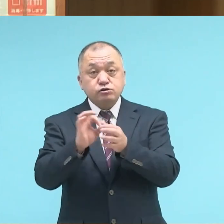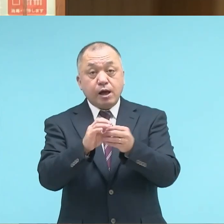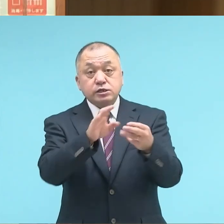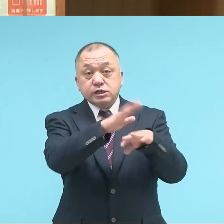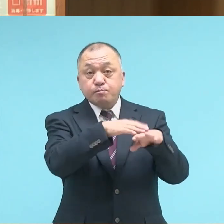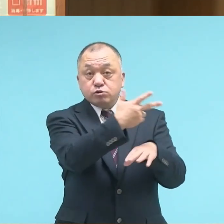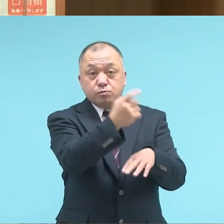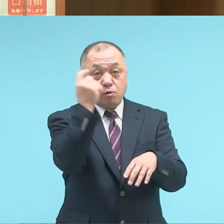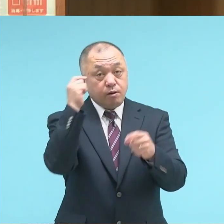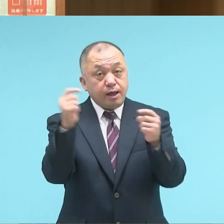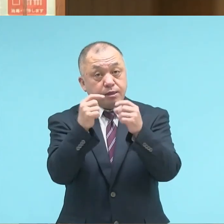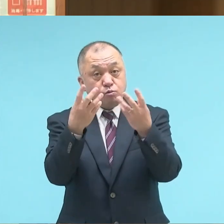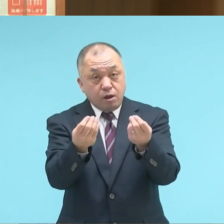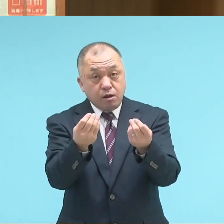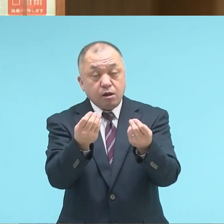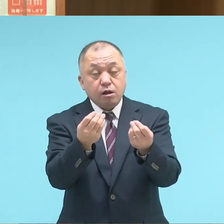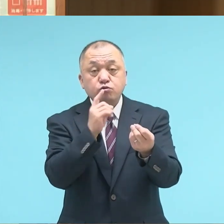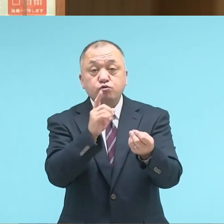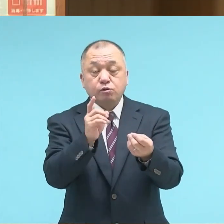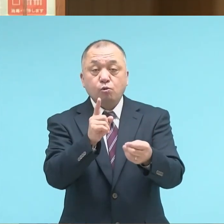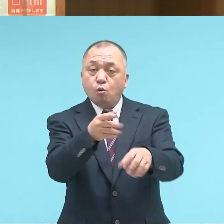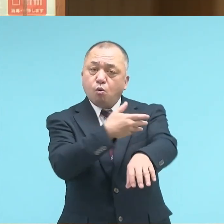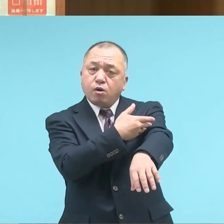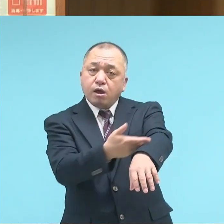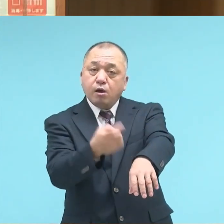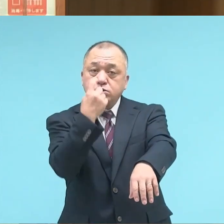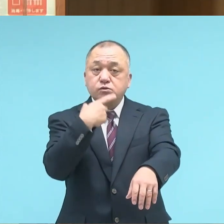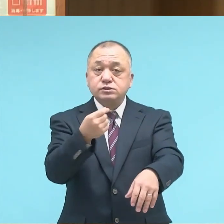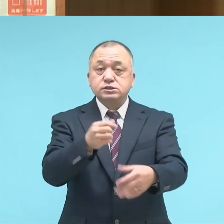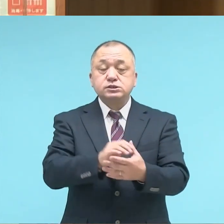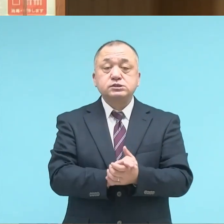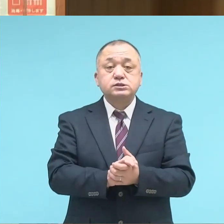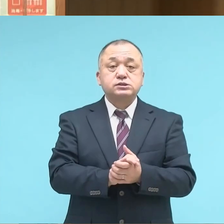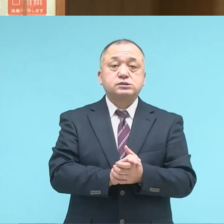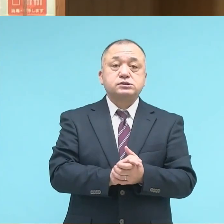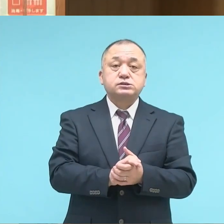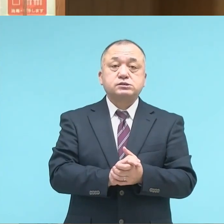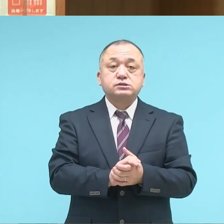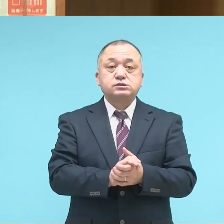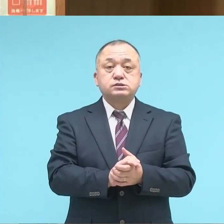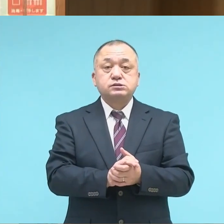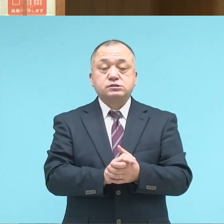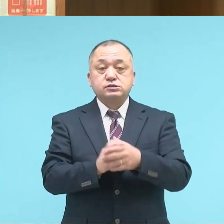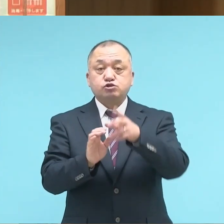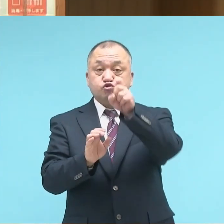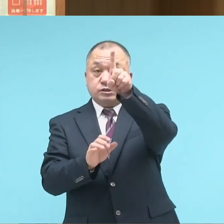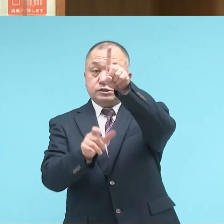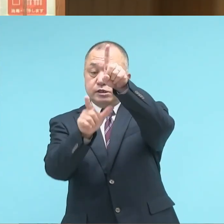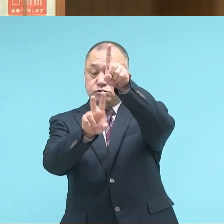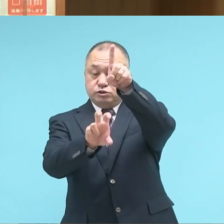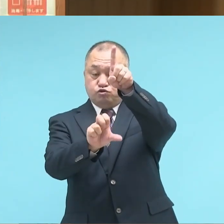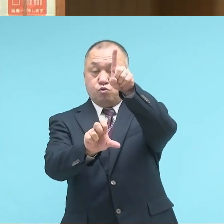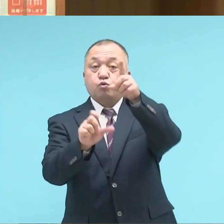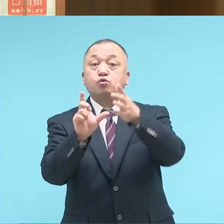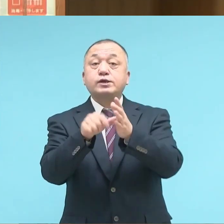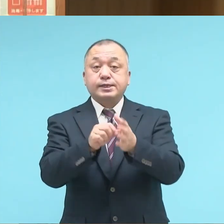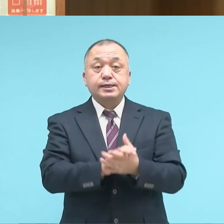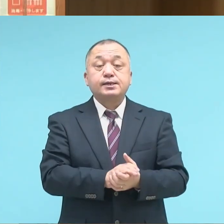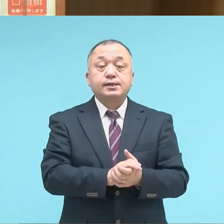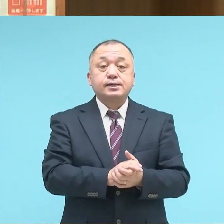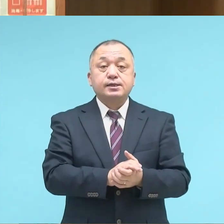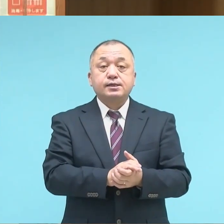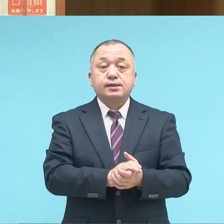経過というのをちょっと教えていただきます。 はい、それは25日だったと思うんですが、先ほど申し上